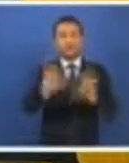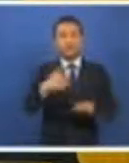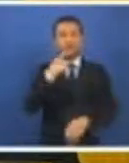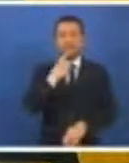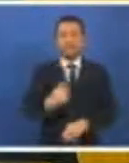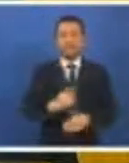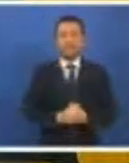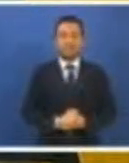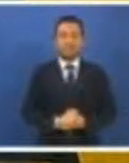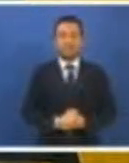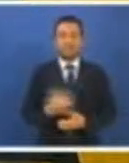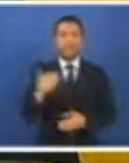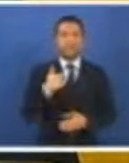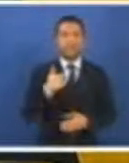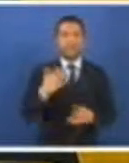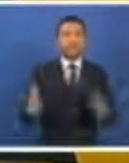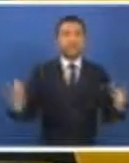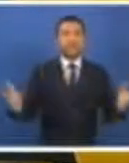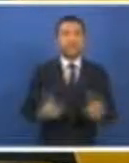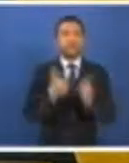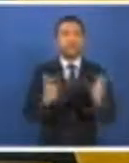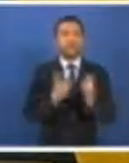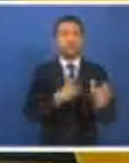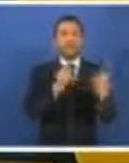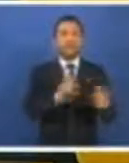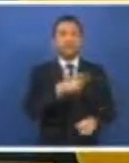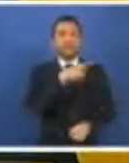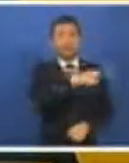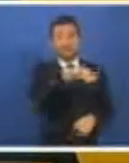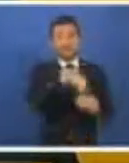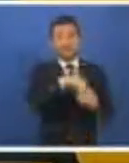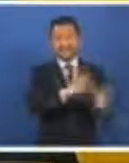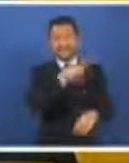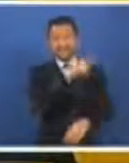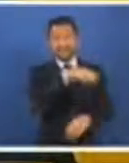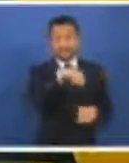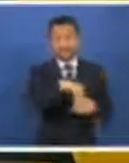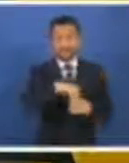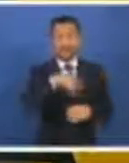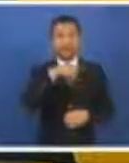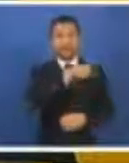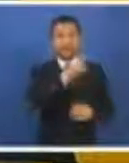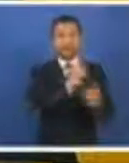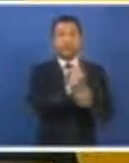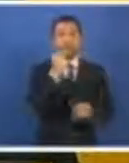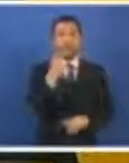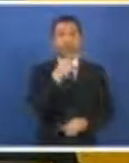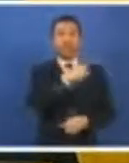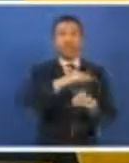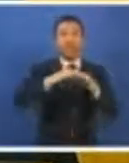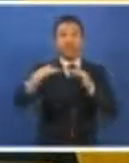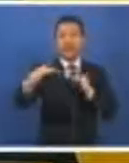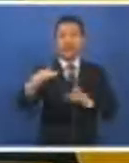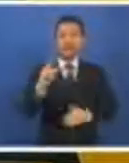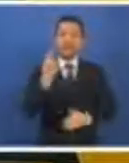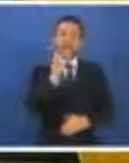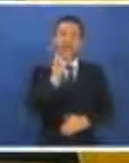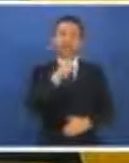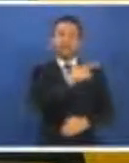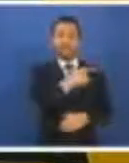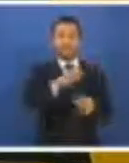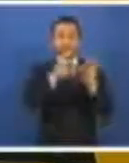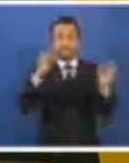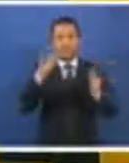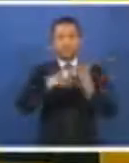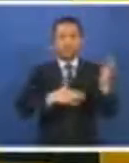diyor. Henüz toplantısı devam ediyor, sıcağı sıcağına ona bir halk deyişiyle, bir